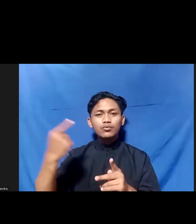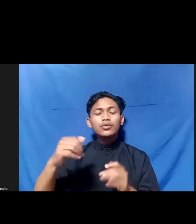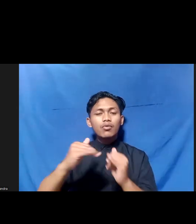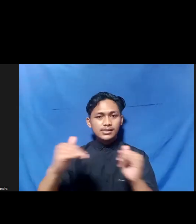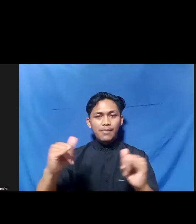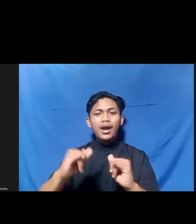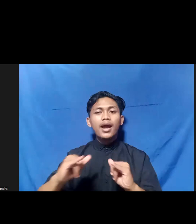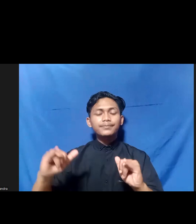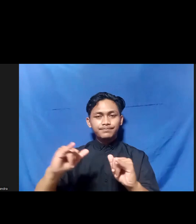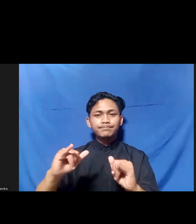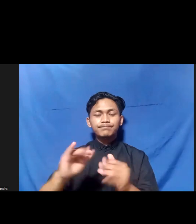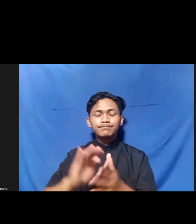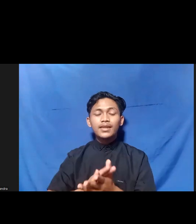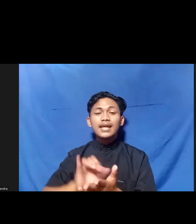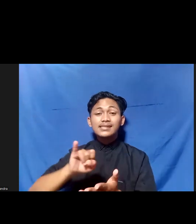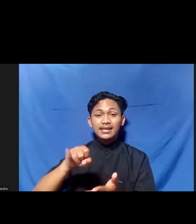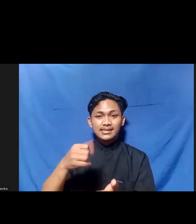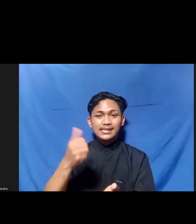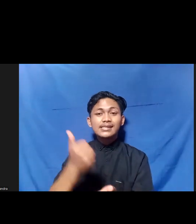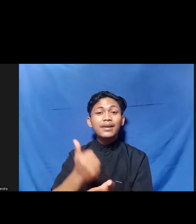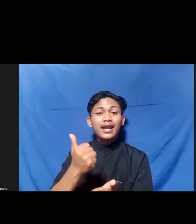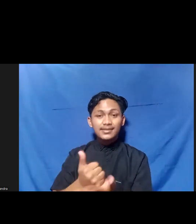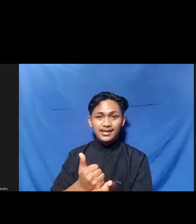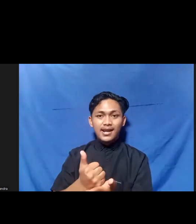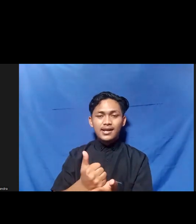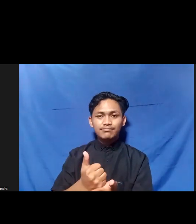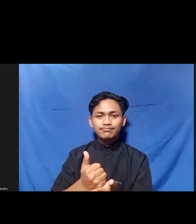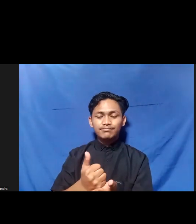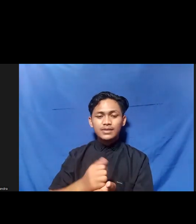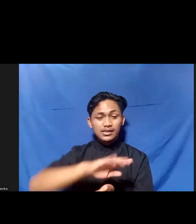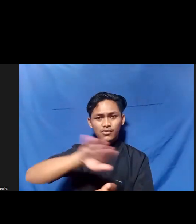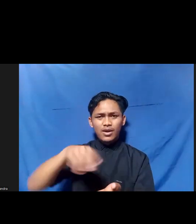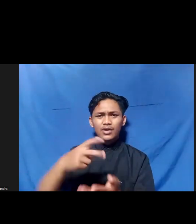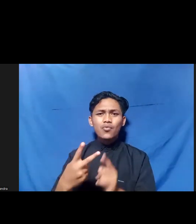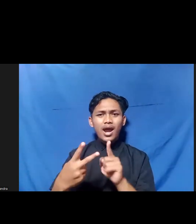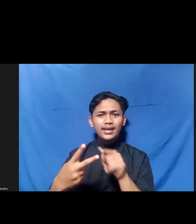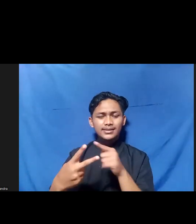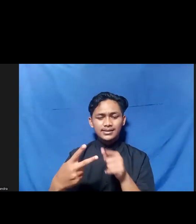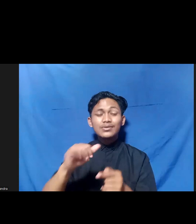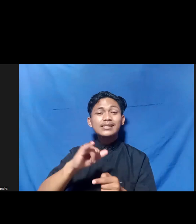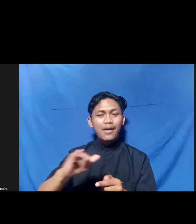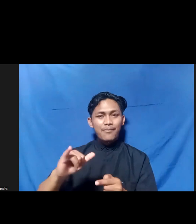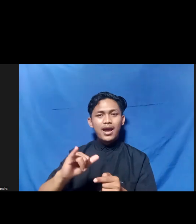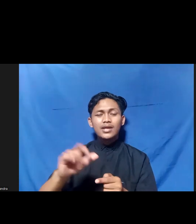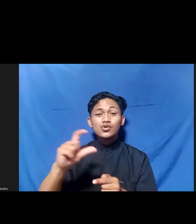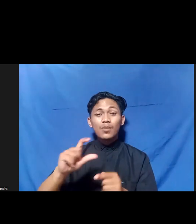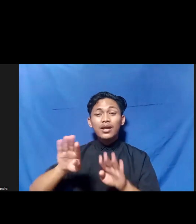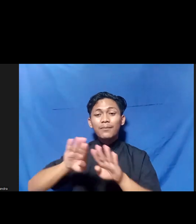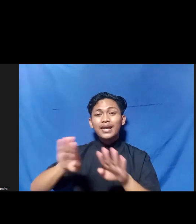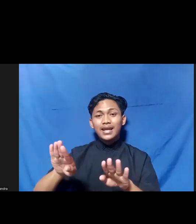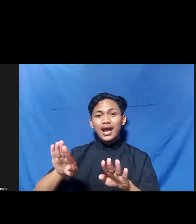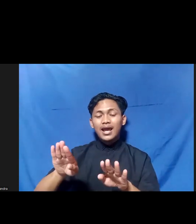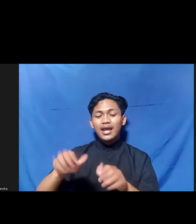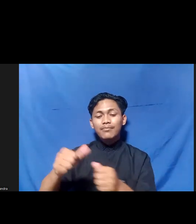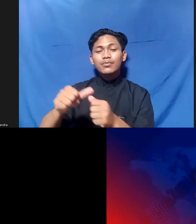sebenarnya referensi manajer ini pada intinya itu sama cuman hanya memang beda pendiri dan juga beberapa fiturnya yang